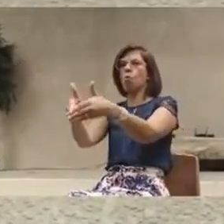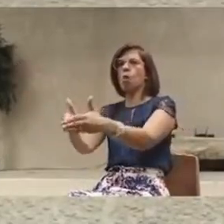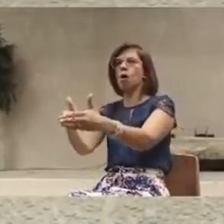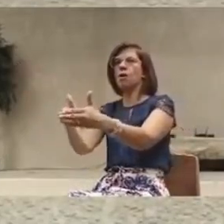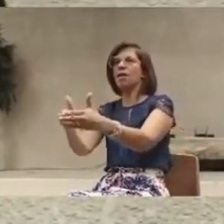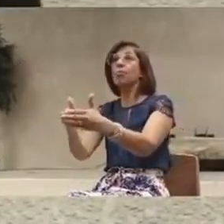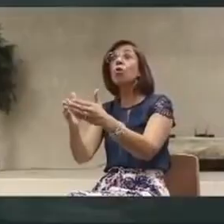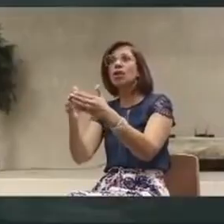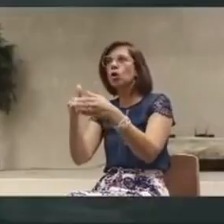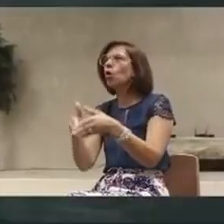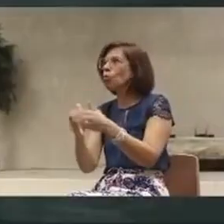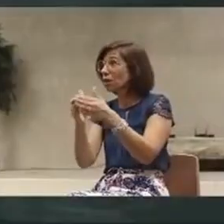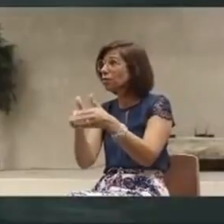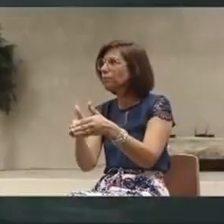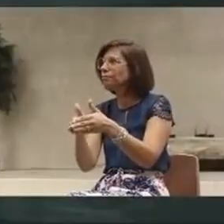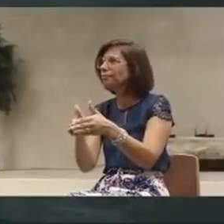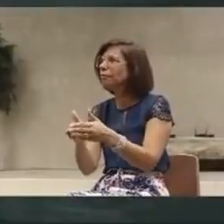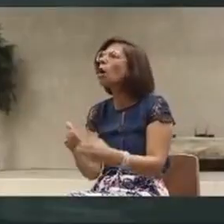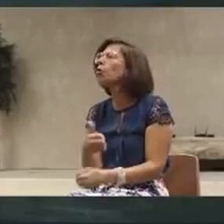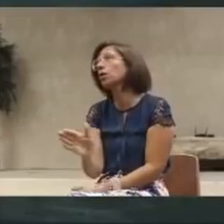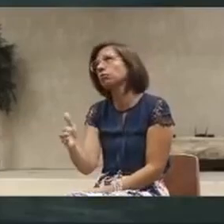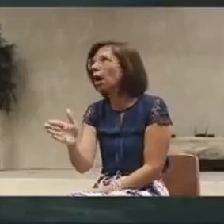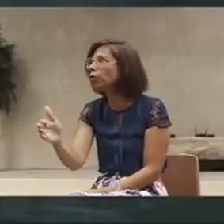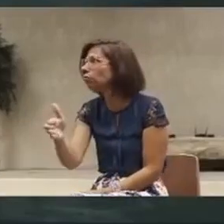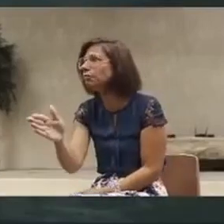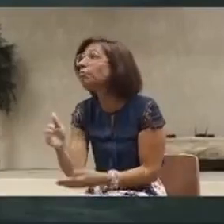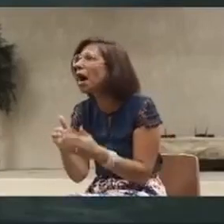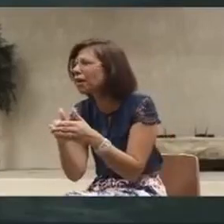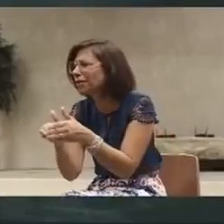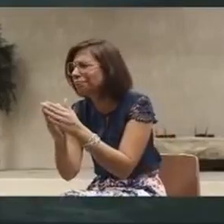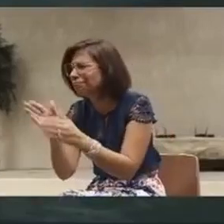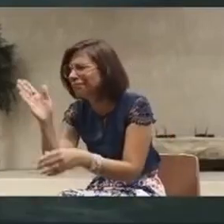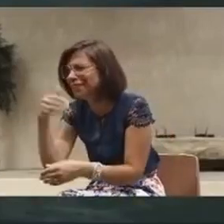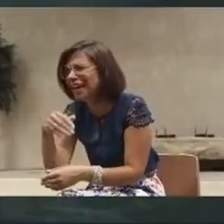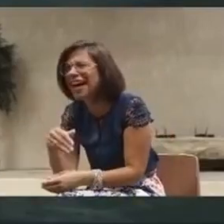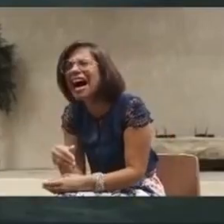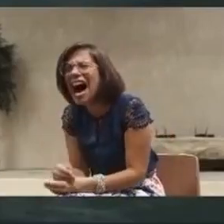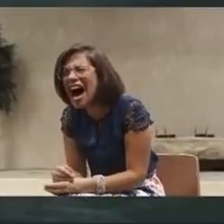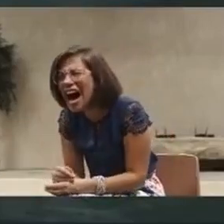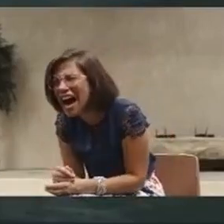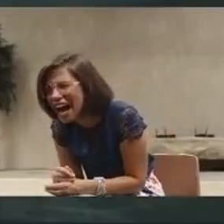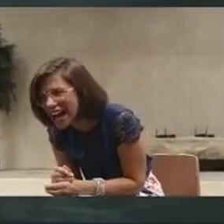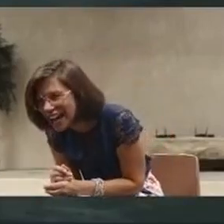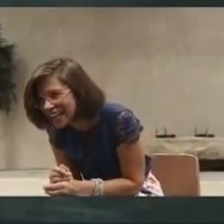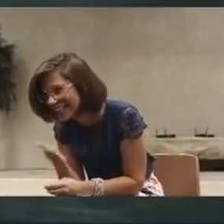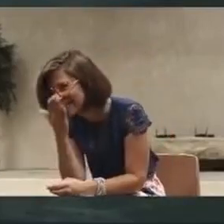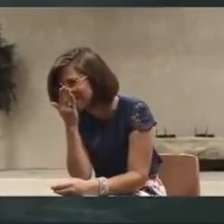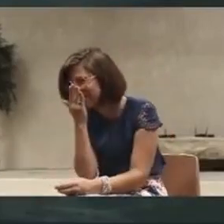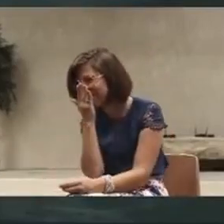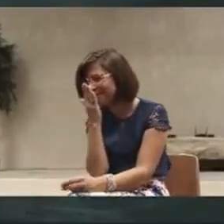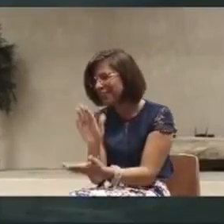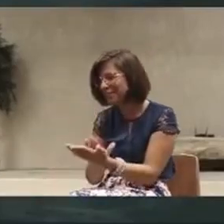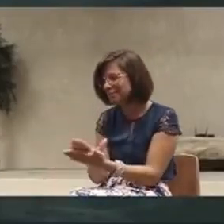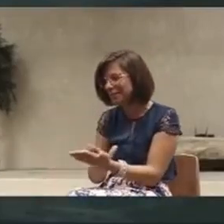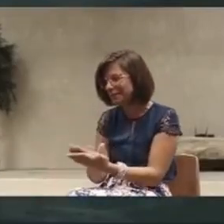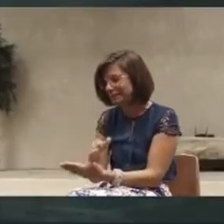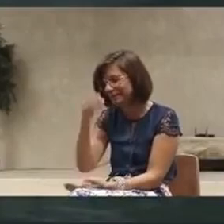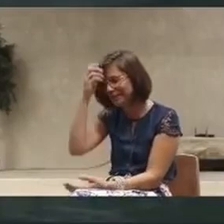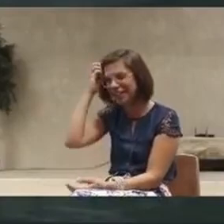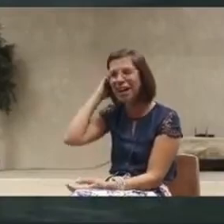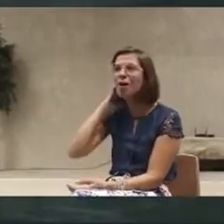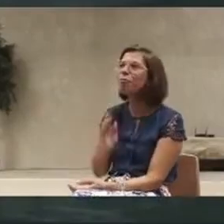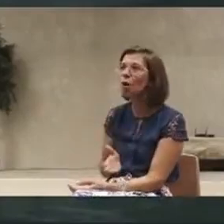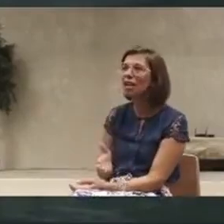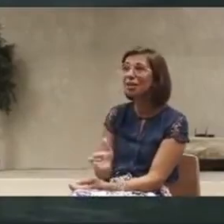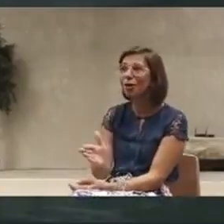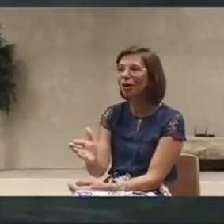désert que le peuple d'Israël a remporté la victoire contre Amalek, contre les Amoréens, les peuples ennemis. C'est